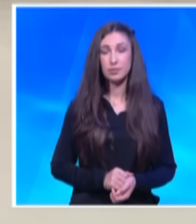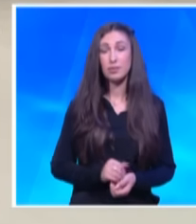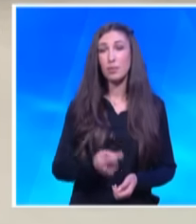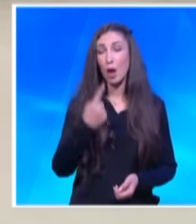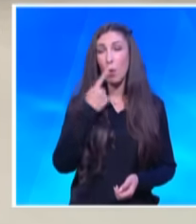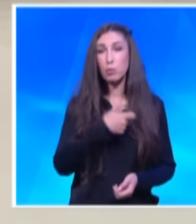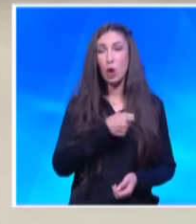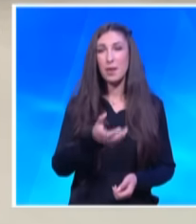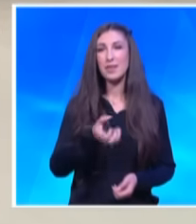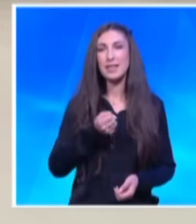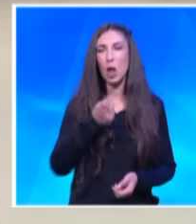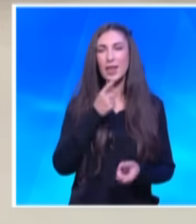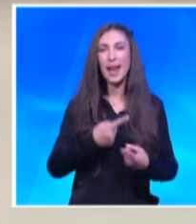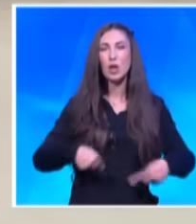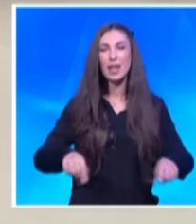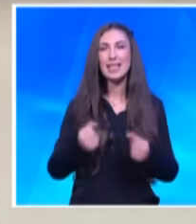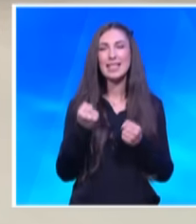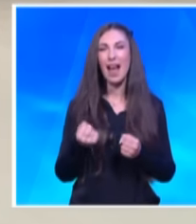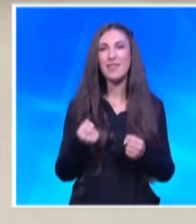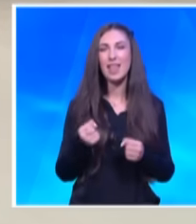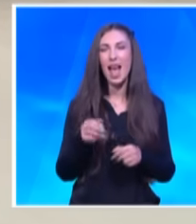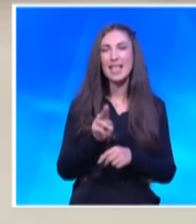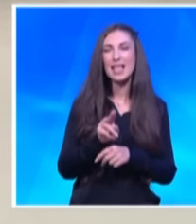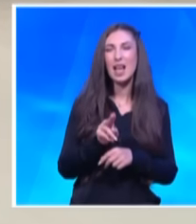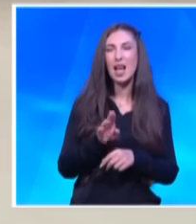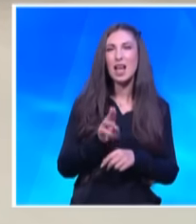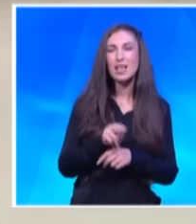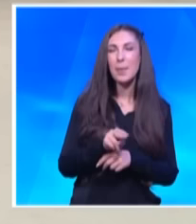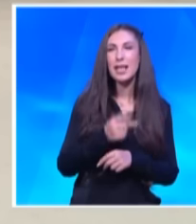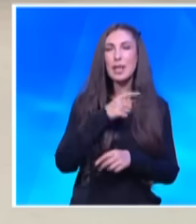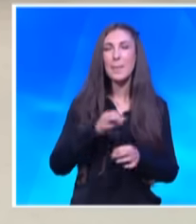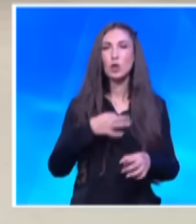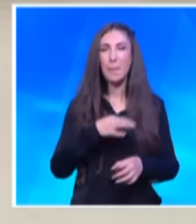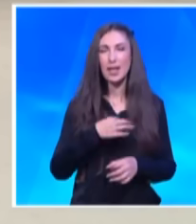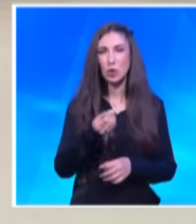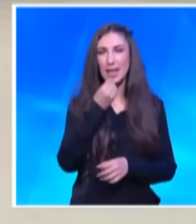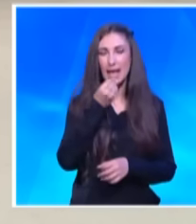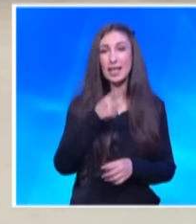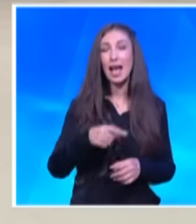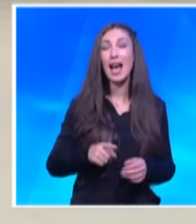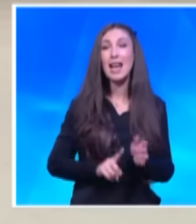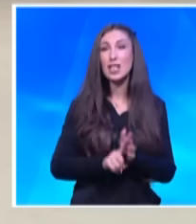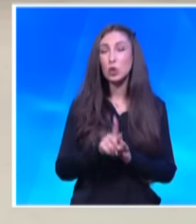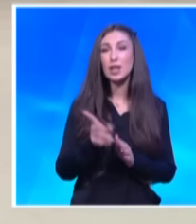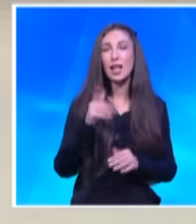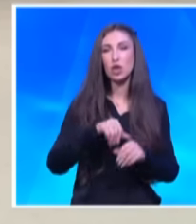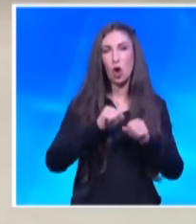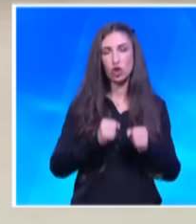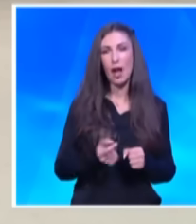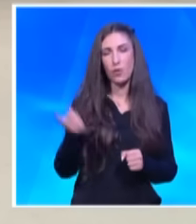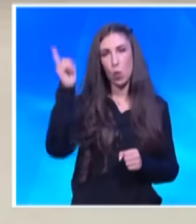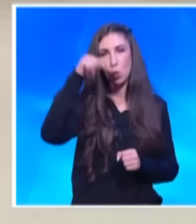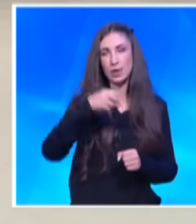Проби са взети и от Регионалната здравна инспекция в Благоевград и от Българска агенция по безопасност на храните. Резултатите от тях се очаква да излязат